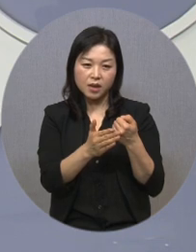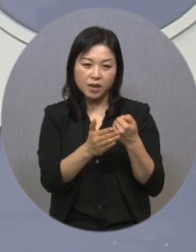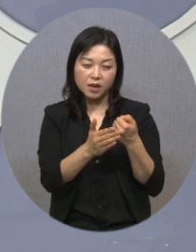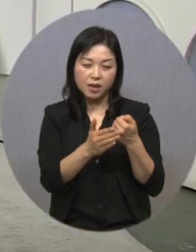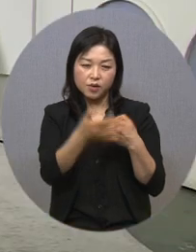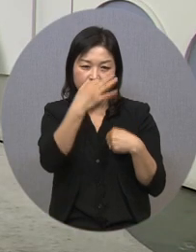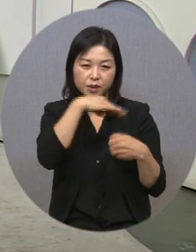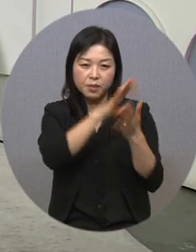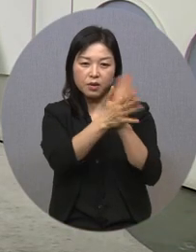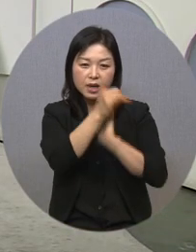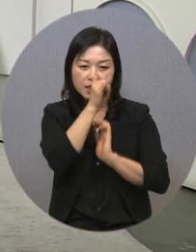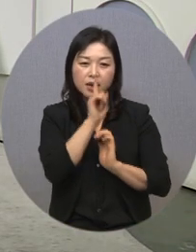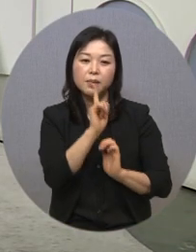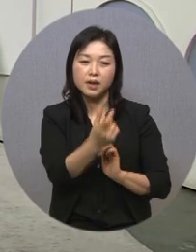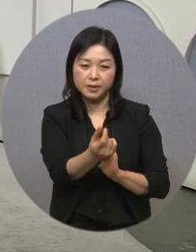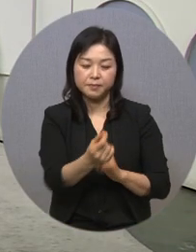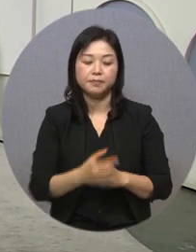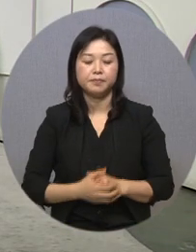또한